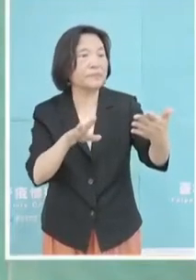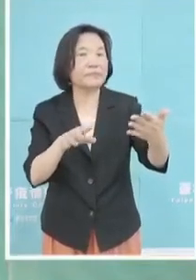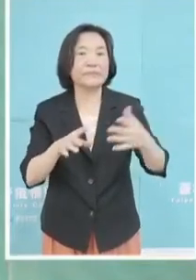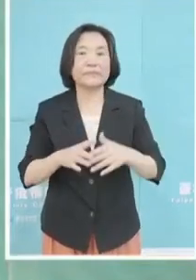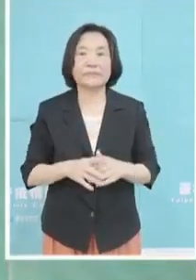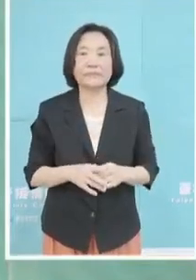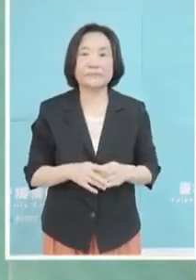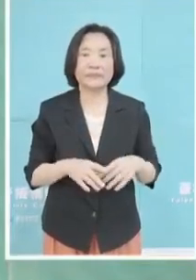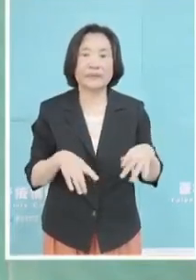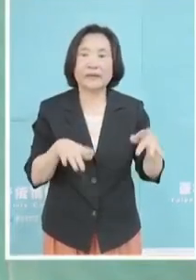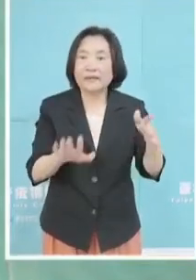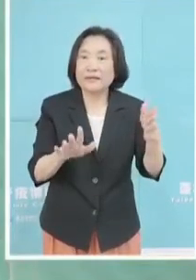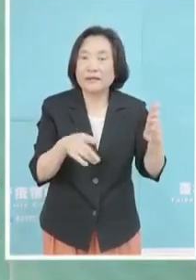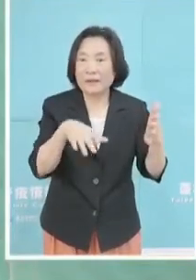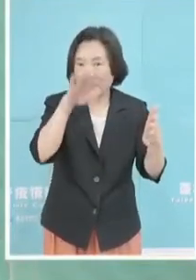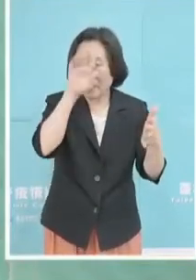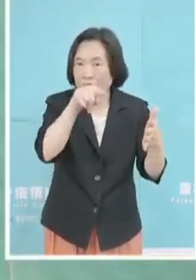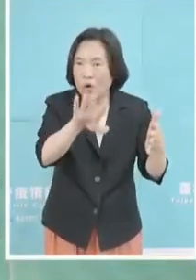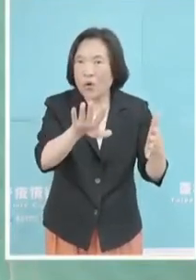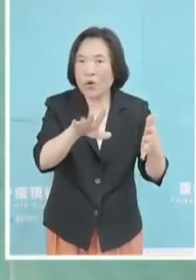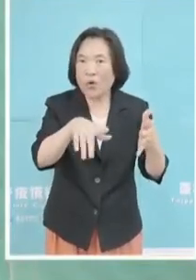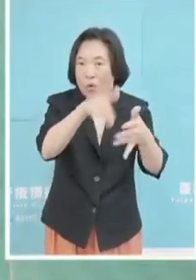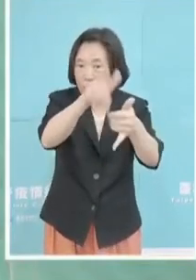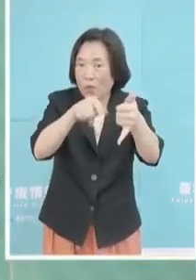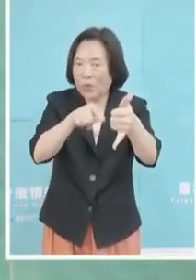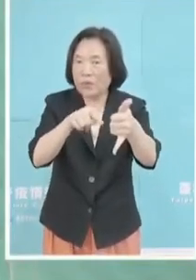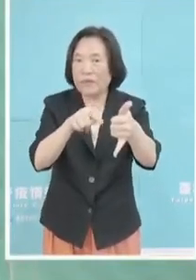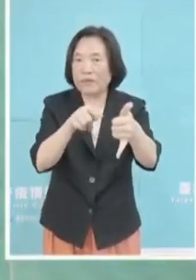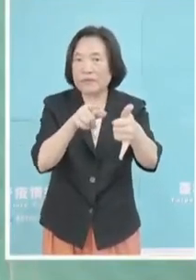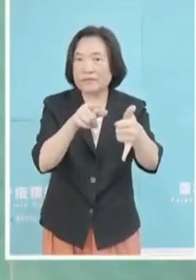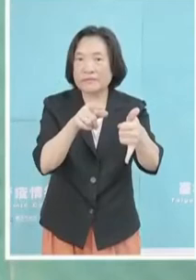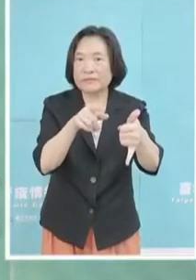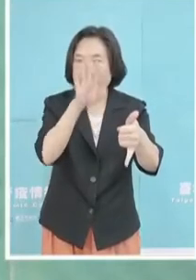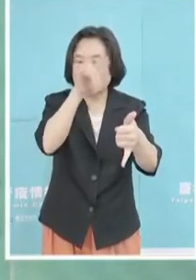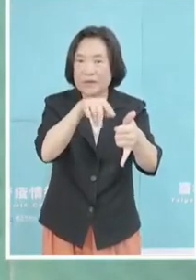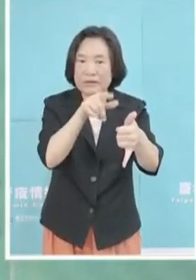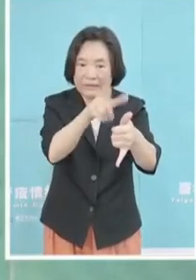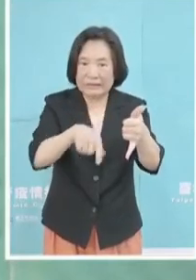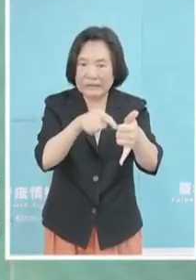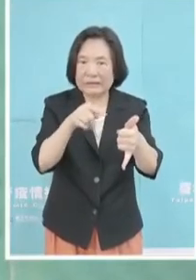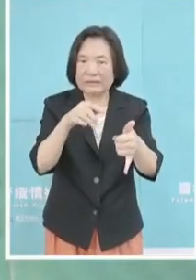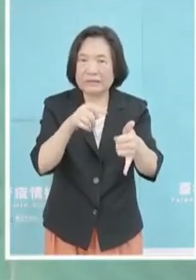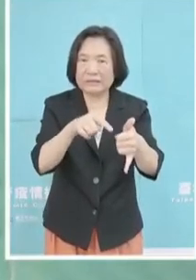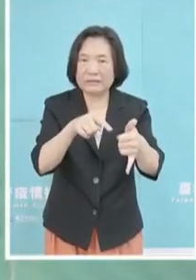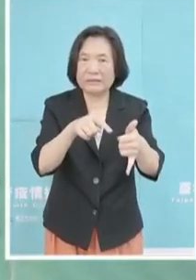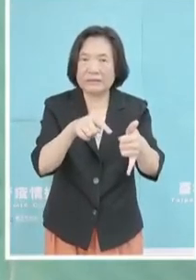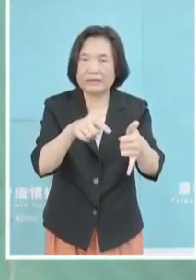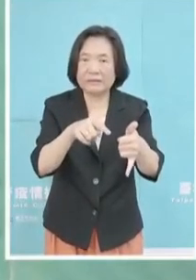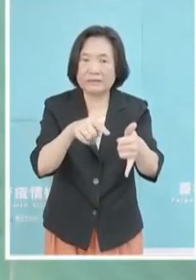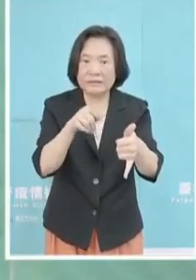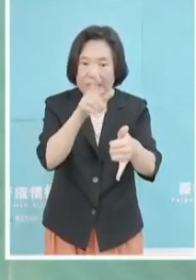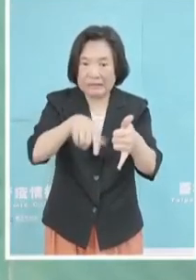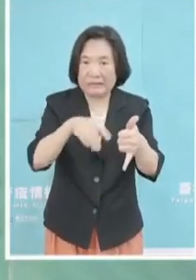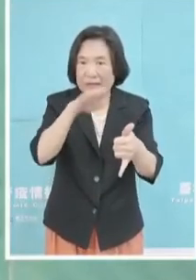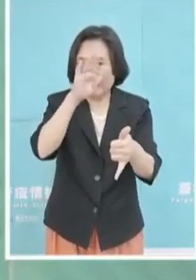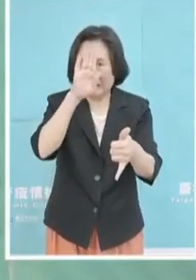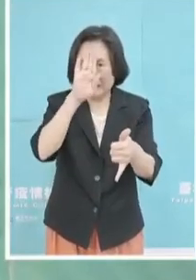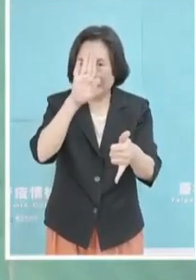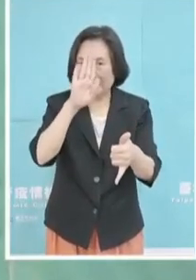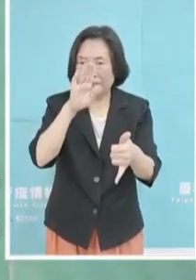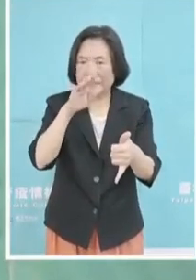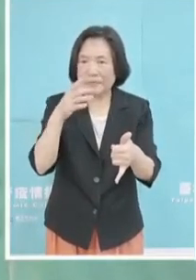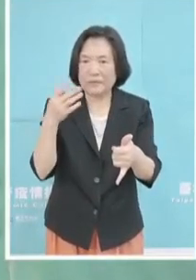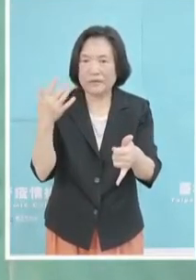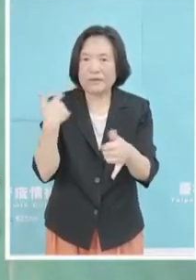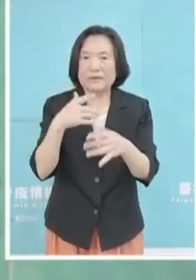目前我们这个确诊案例是吧？明白的讲，就是潜在的感染源啊，已经散布到整个